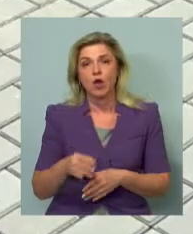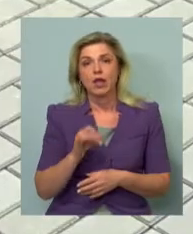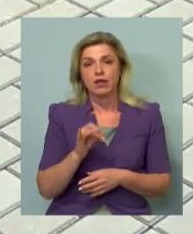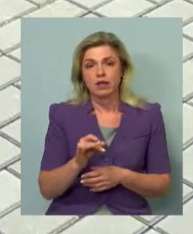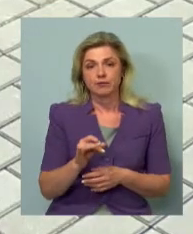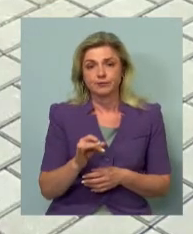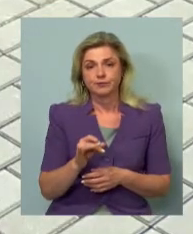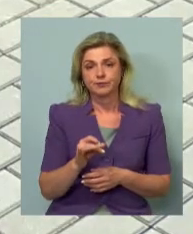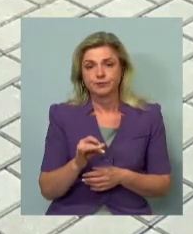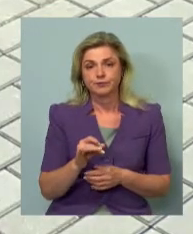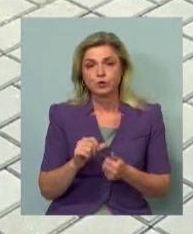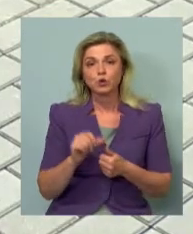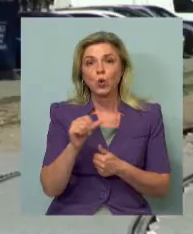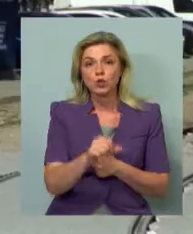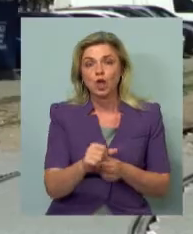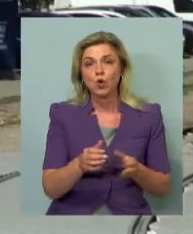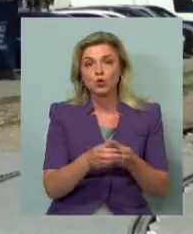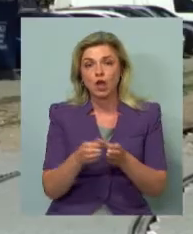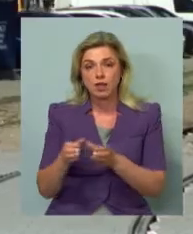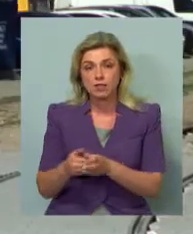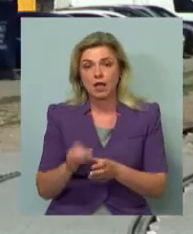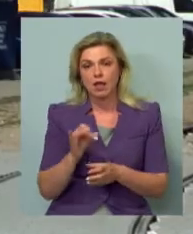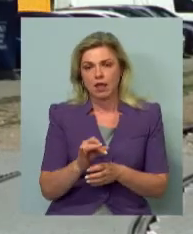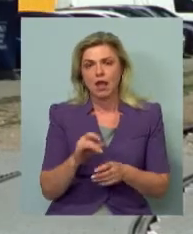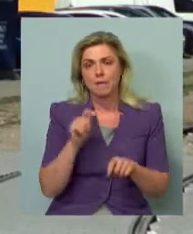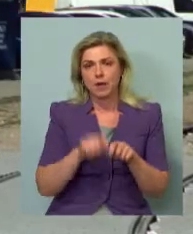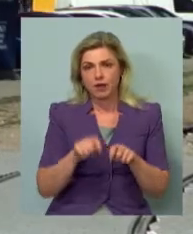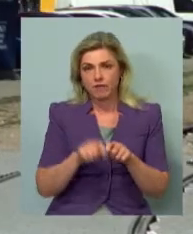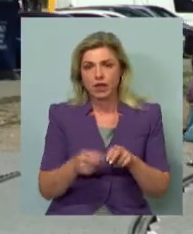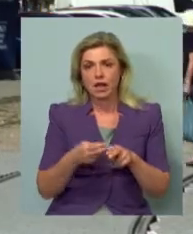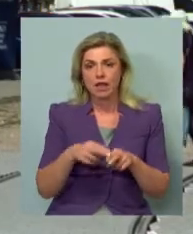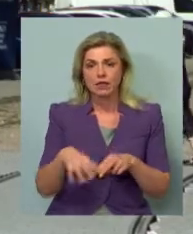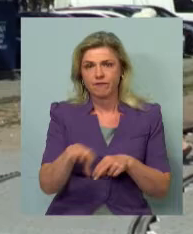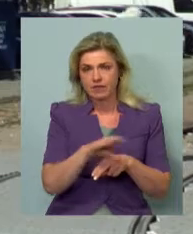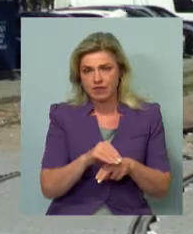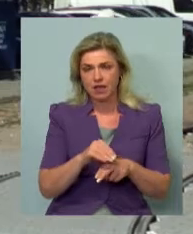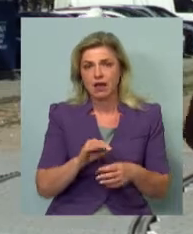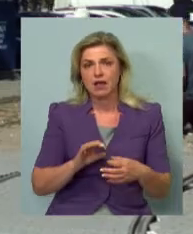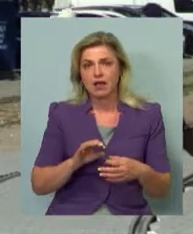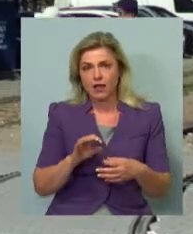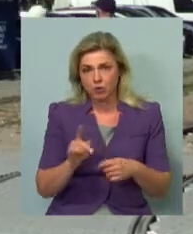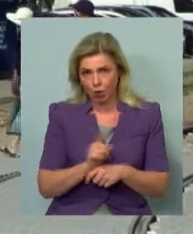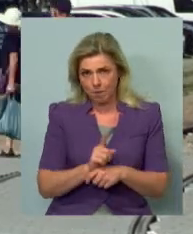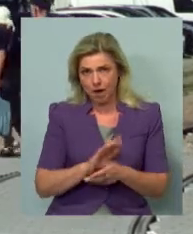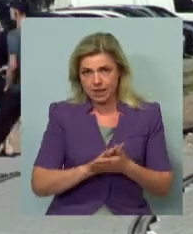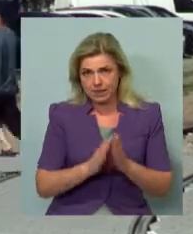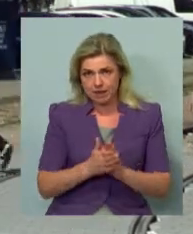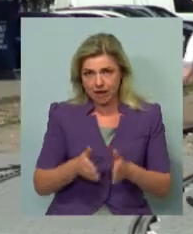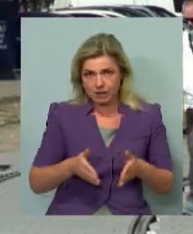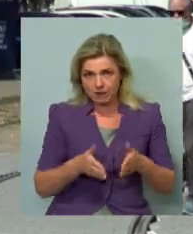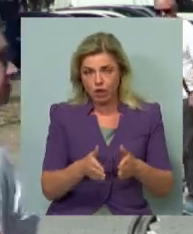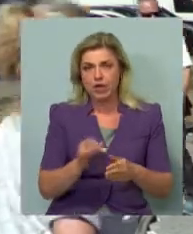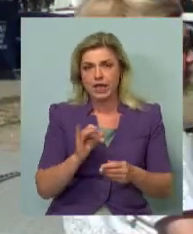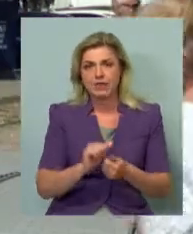у кривих ділянках. З іншого боку, також перевірено цілісність рейок. Вони були в нормальному стані, тому ми просто замінили